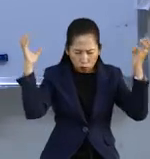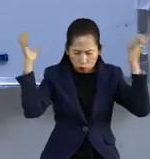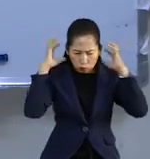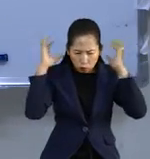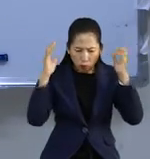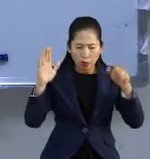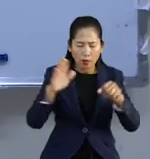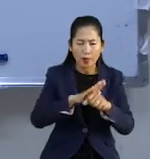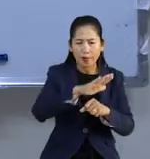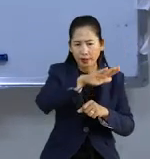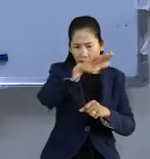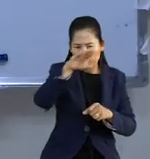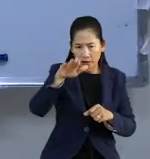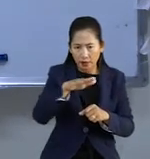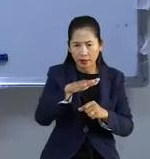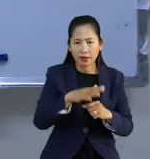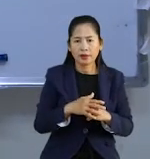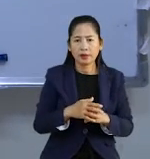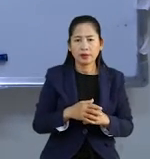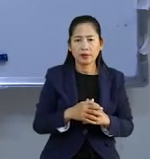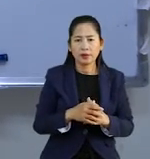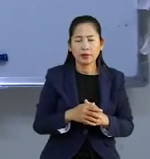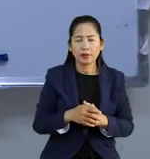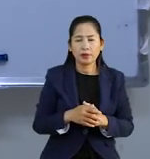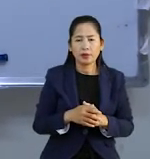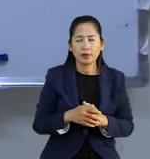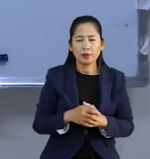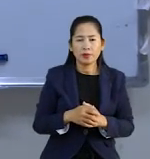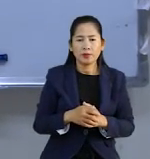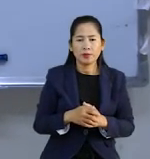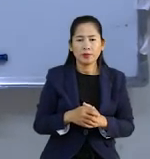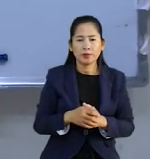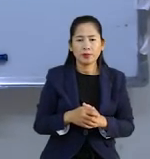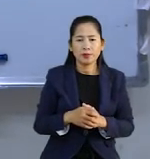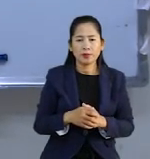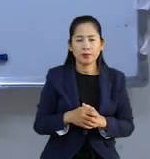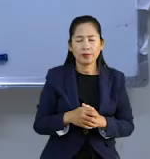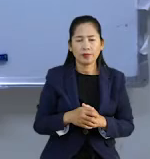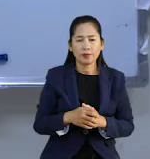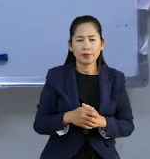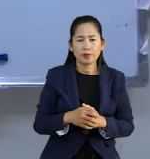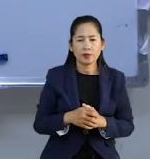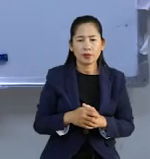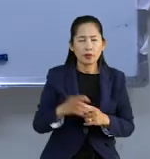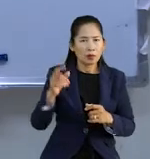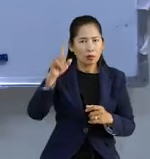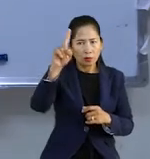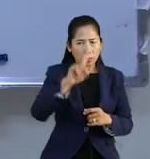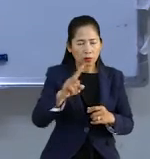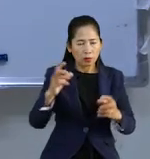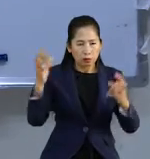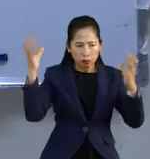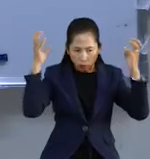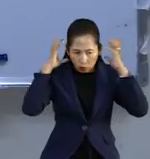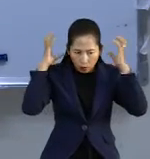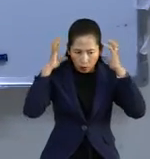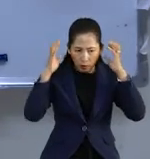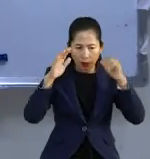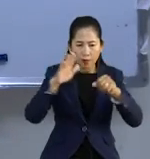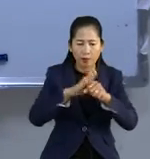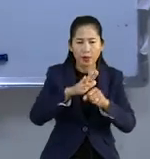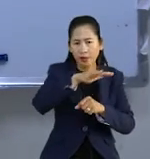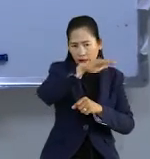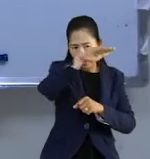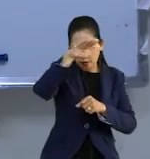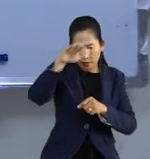าดจังโกลวนคลังนะหลังต่อจังยิงปลาเปี๊ยกตัวนี้บาดนะโกลวนต่อตรหึงปิ้งอากาศแบบ